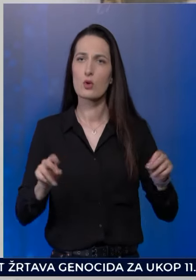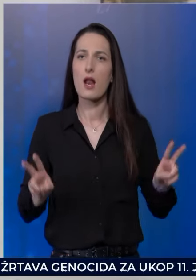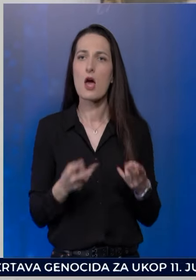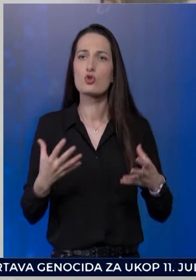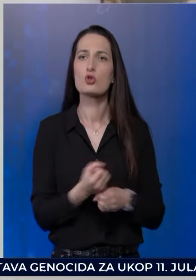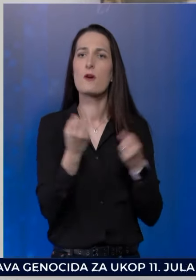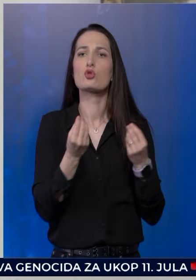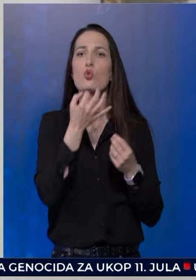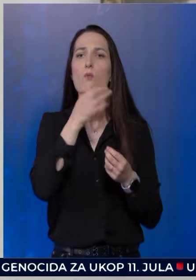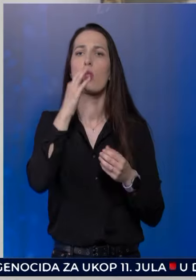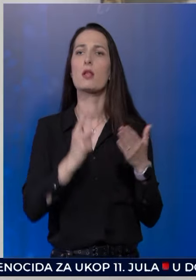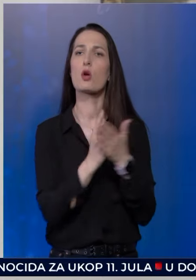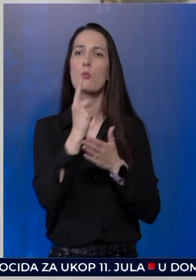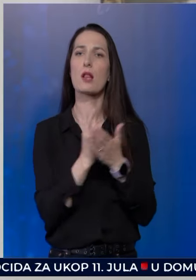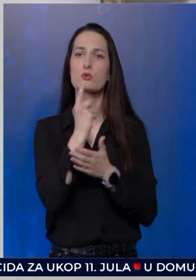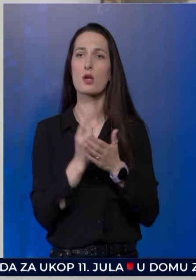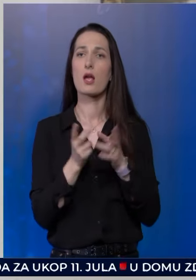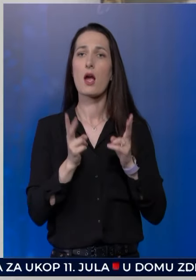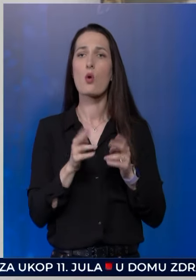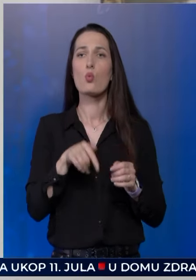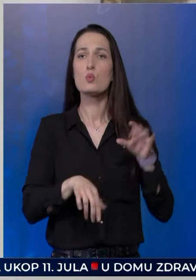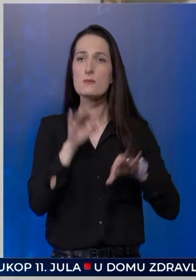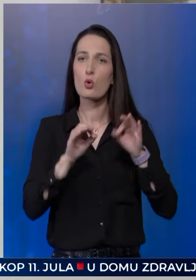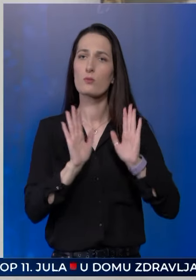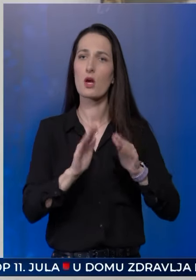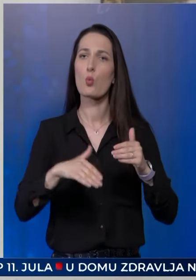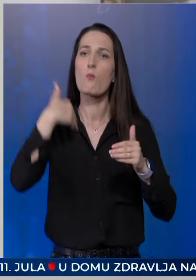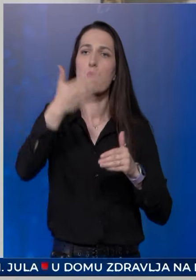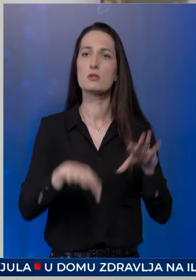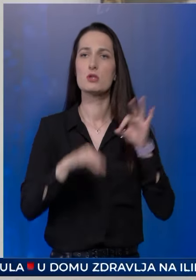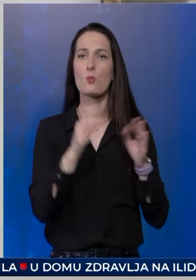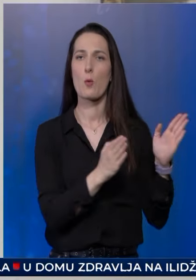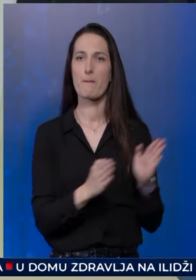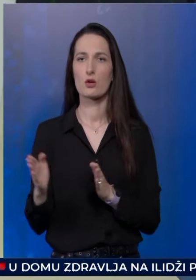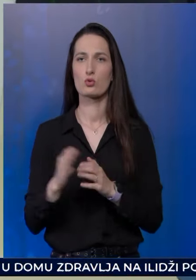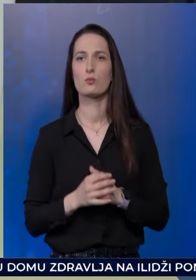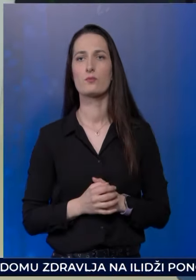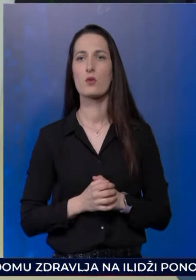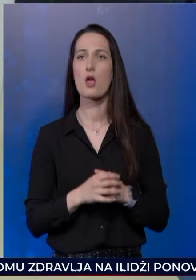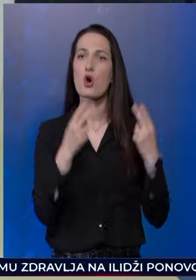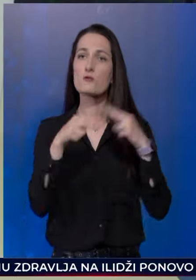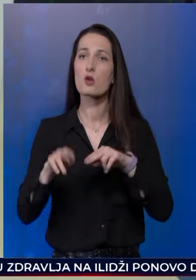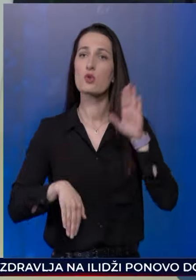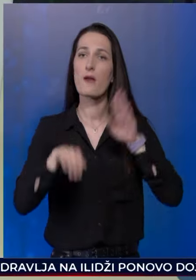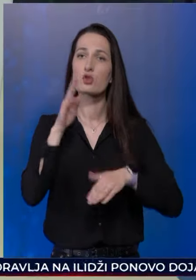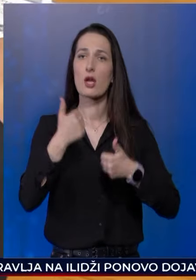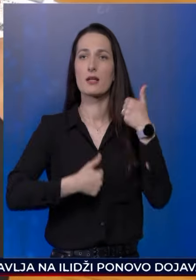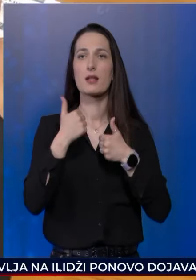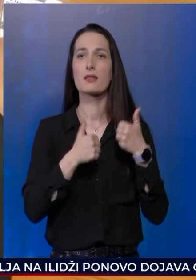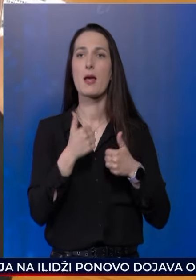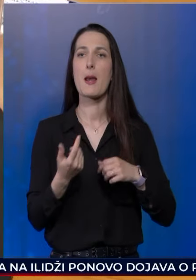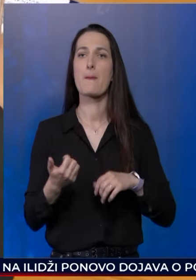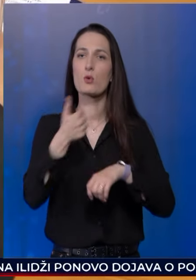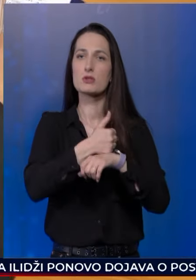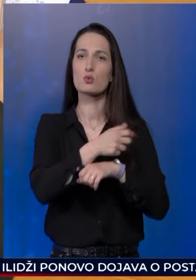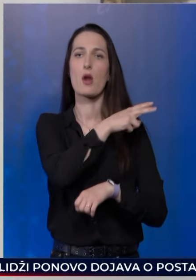što bolje rezultate kako izbornom, tako i postizbornom periodu. Osvrnuo se i na više kandidata za